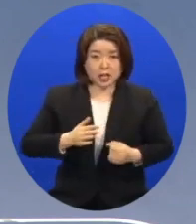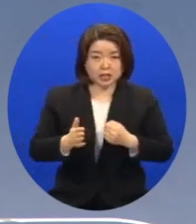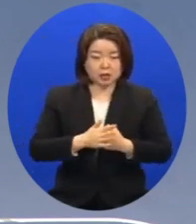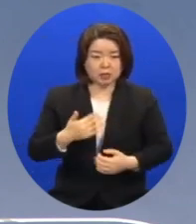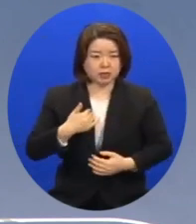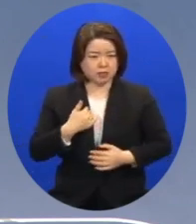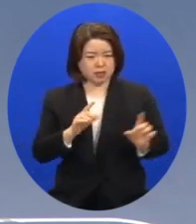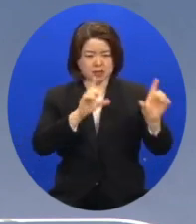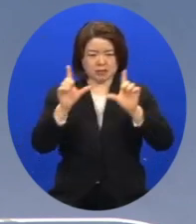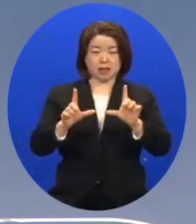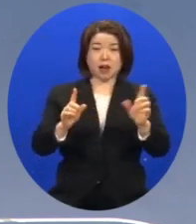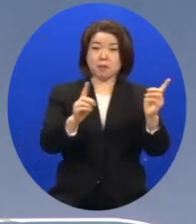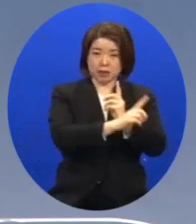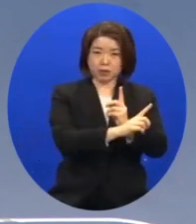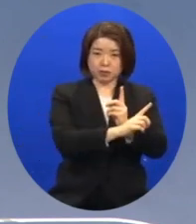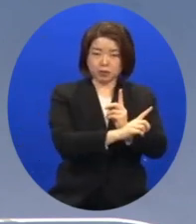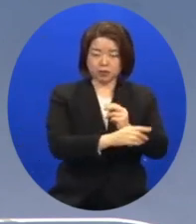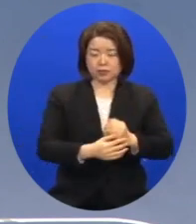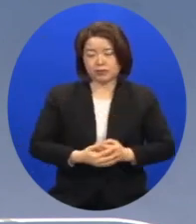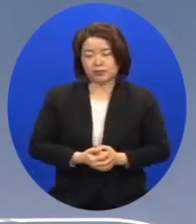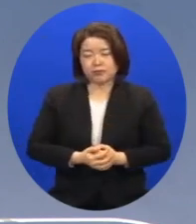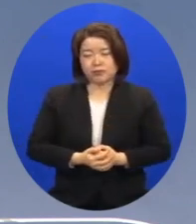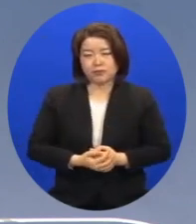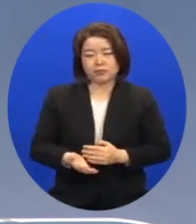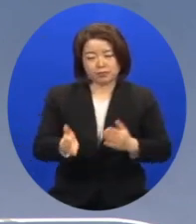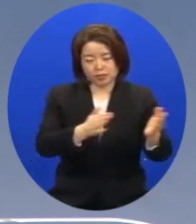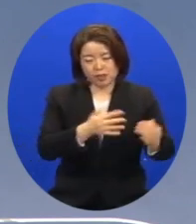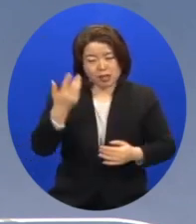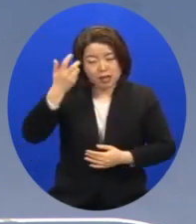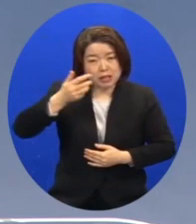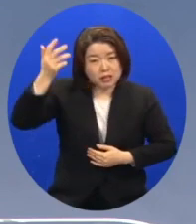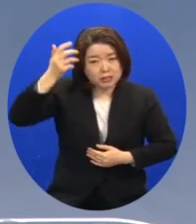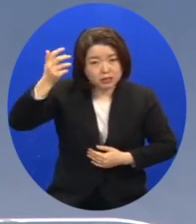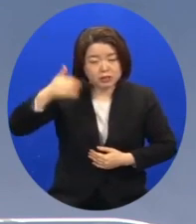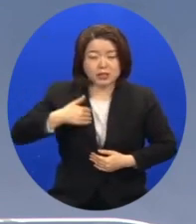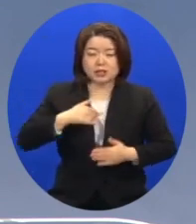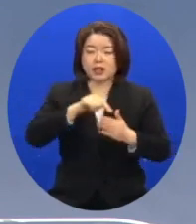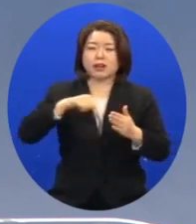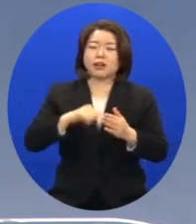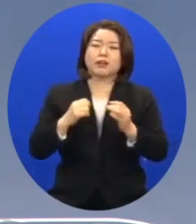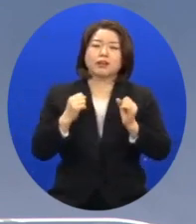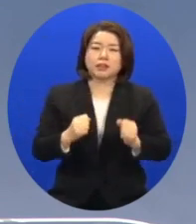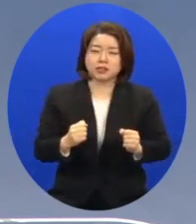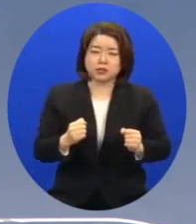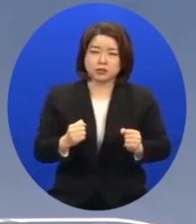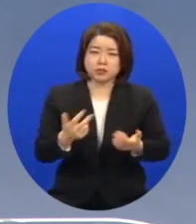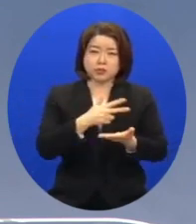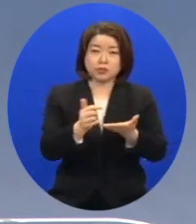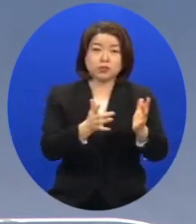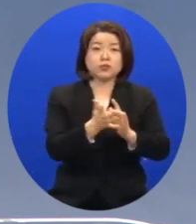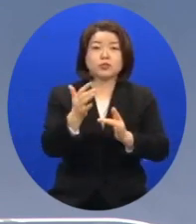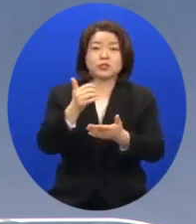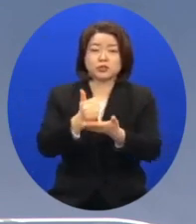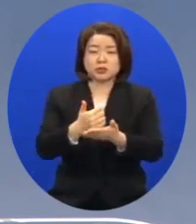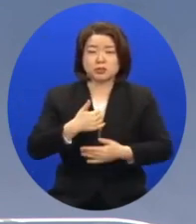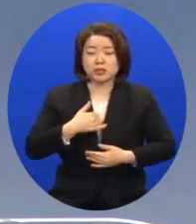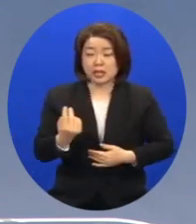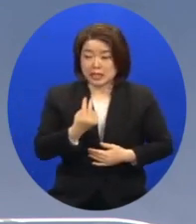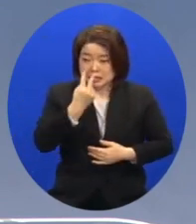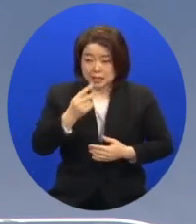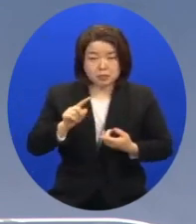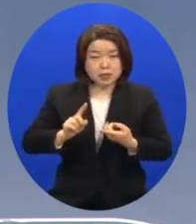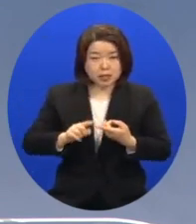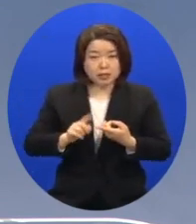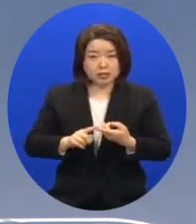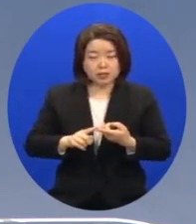않아요 그때 성령께 소 내 안에 계시고 주 예수님이 내 생명이 시작하는 걸